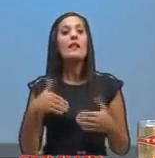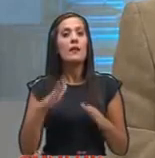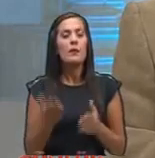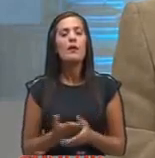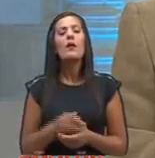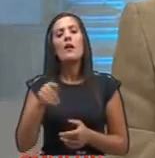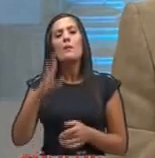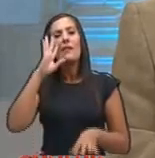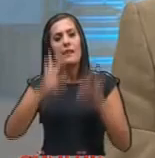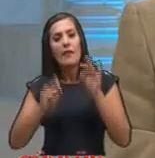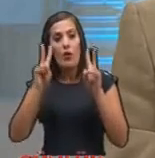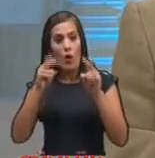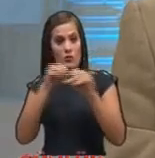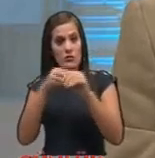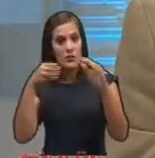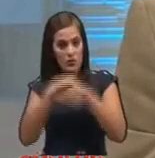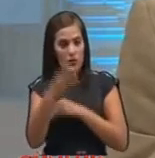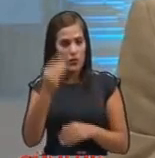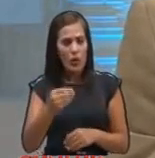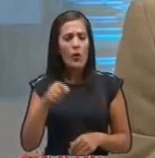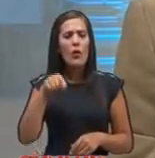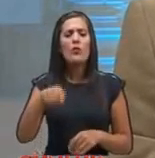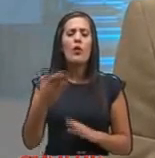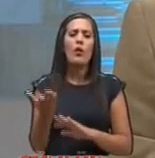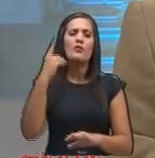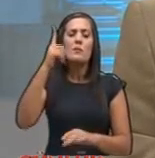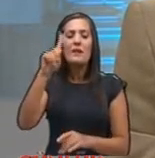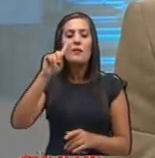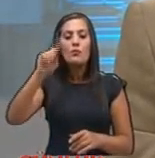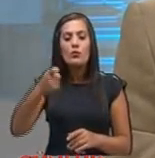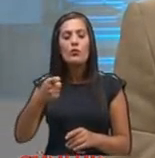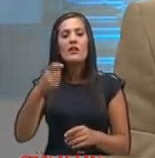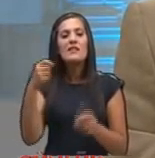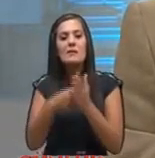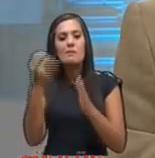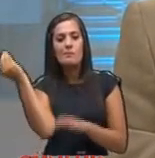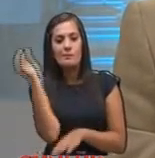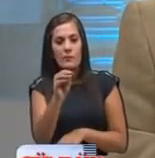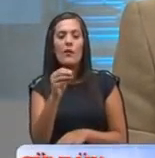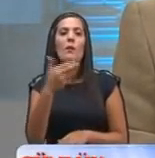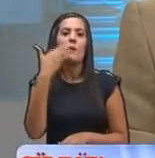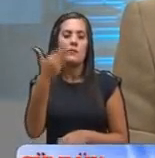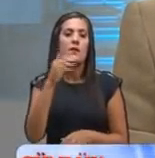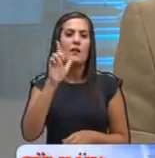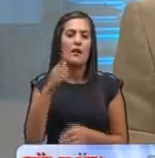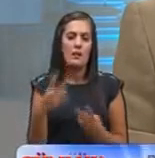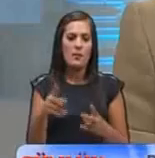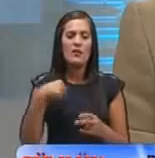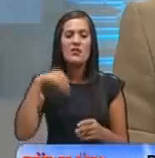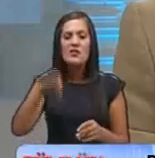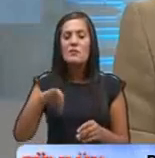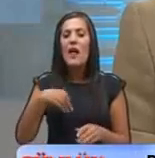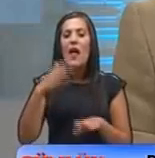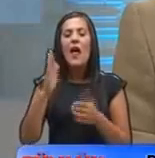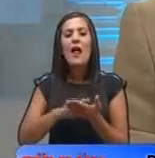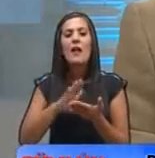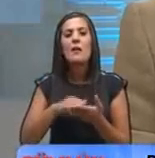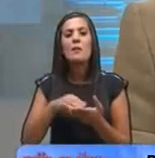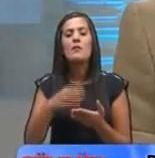mi? Yani tedavi konusuna girecek olursak belki ondan önce bir teşhisten bahsetmek gerekebilir. Bugün için elimizde gerçekten